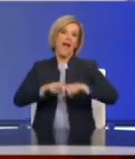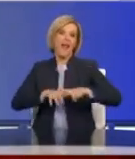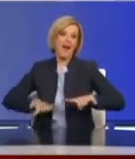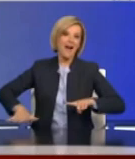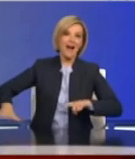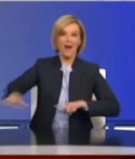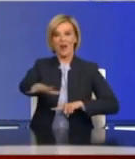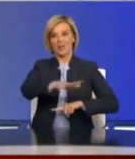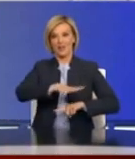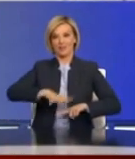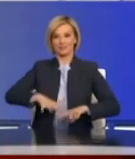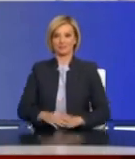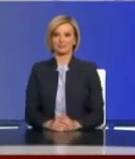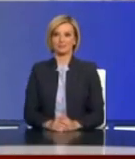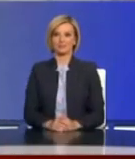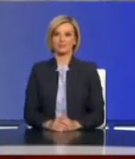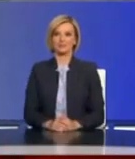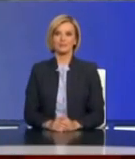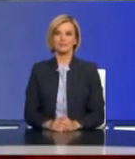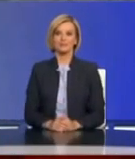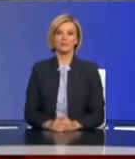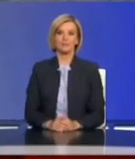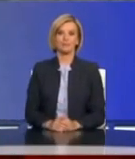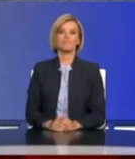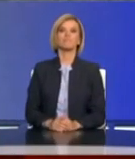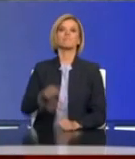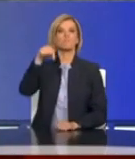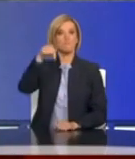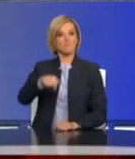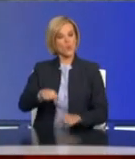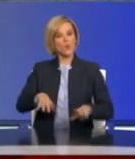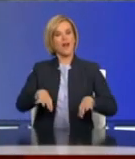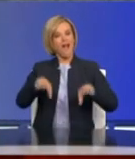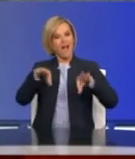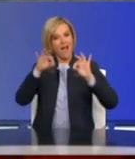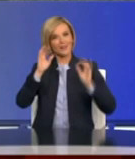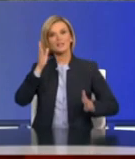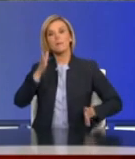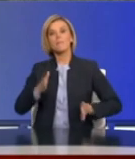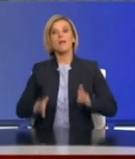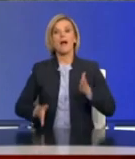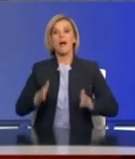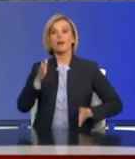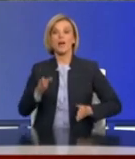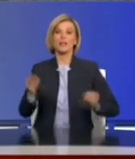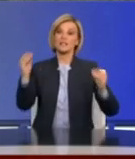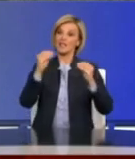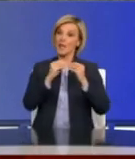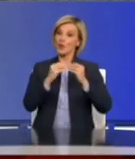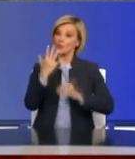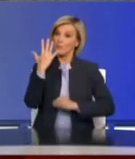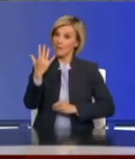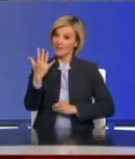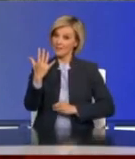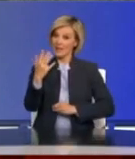Και η μεγάλη στιγμή έφτασε. Ξεκινά η παρέλαση της 25ης Μαρτίου, που φέτος είναι